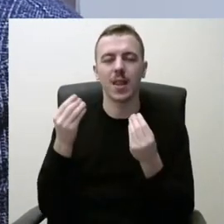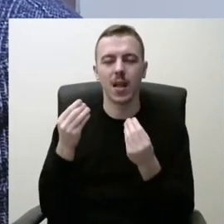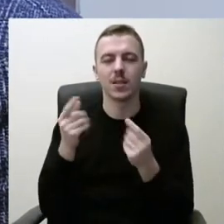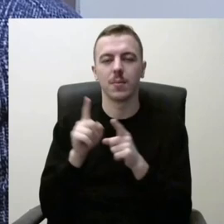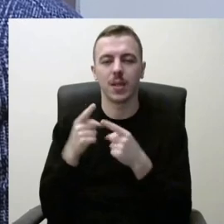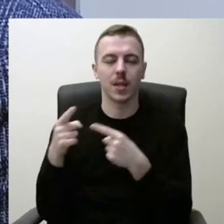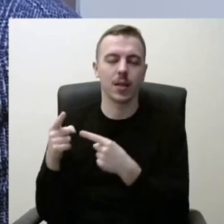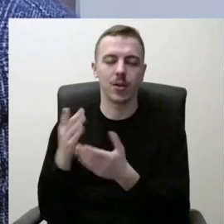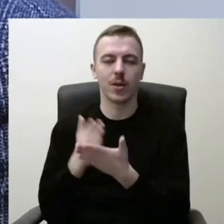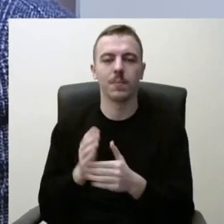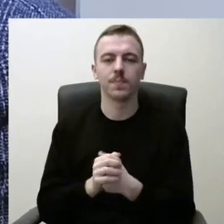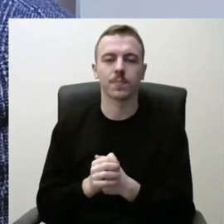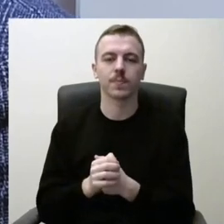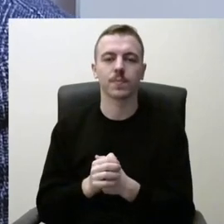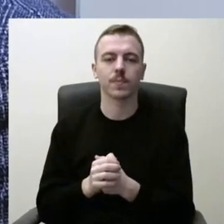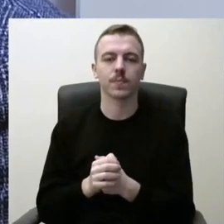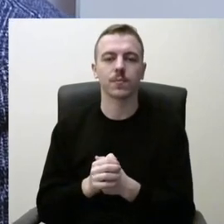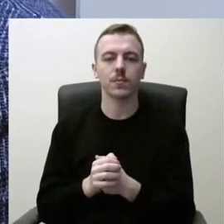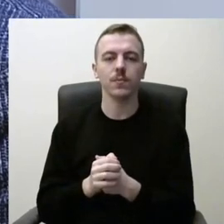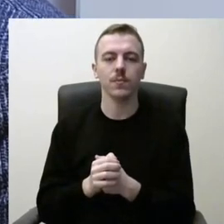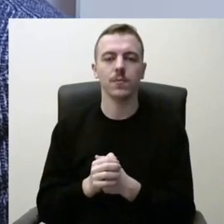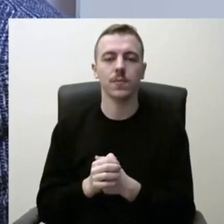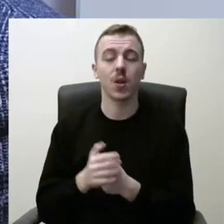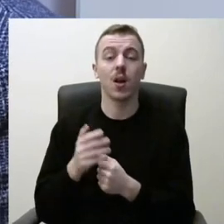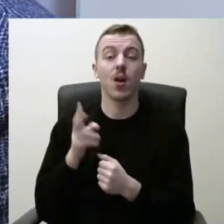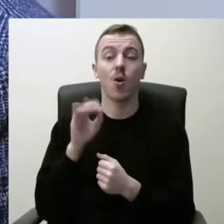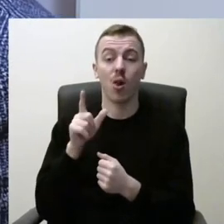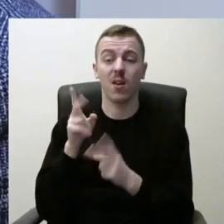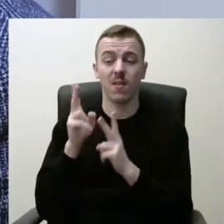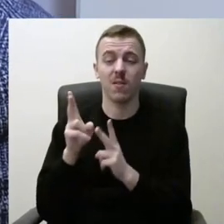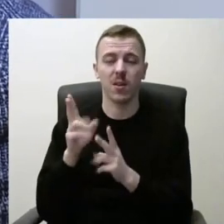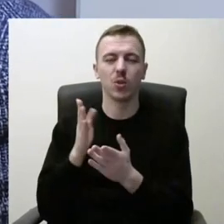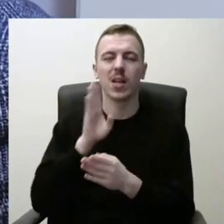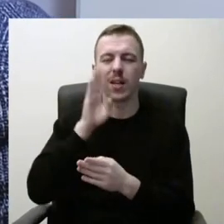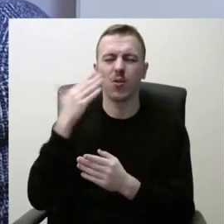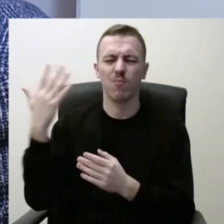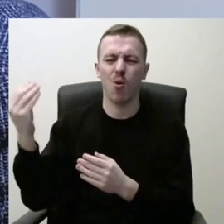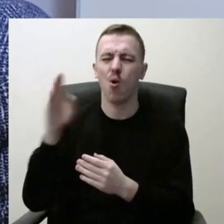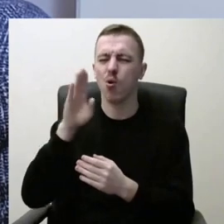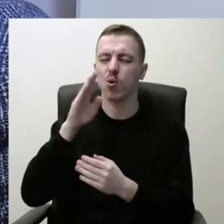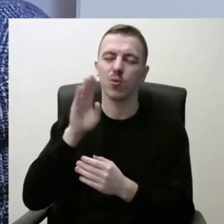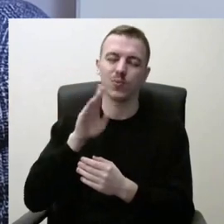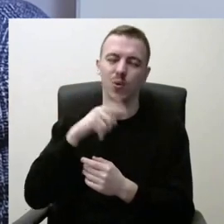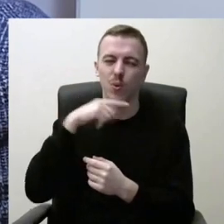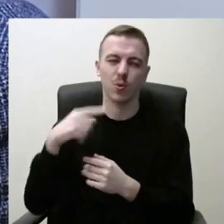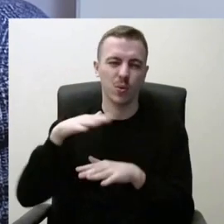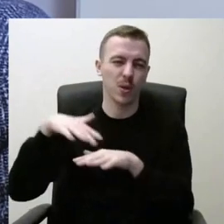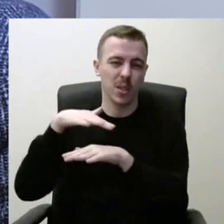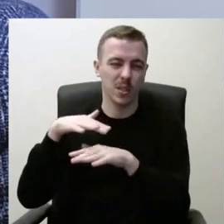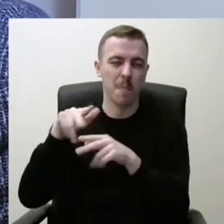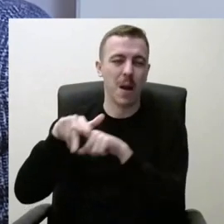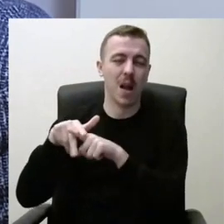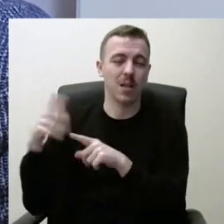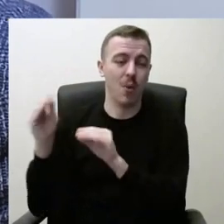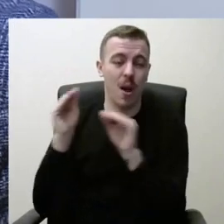dalykais. Tai kol bus tokia, sakykime, rytietiška praktika, o ne vakarų praktika Kauno mieste, tol mes tą